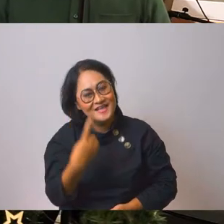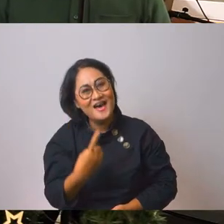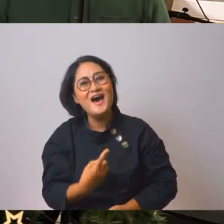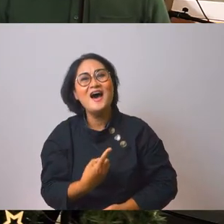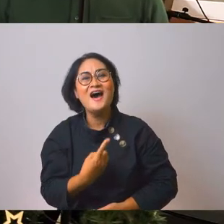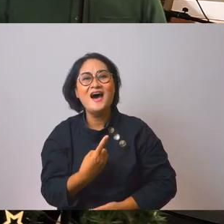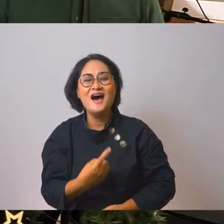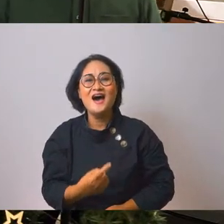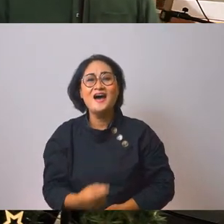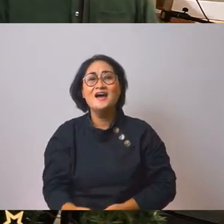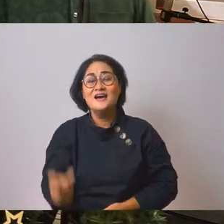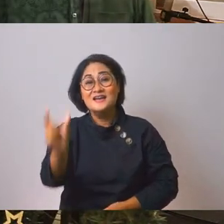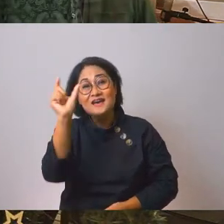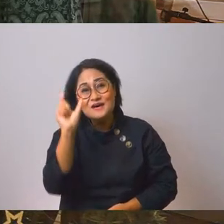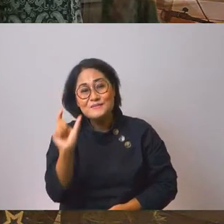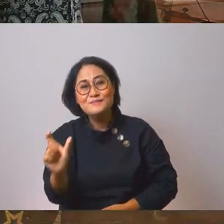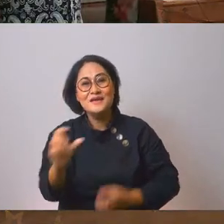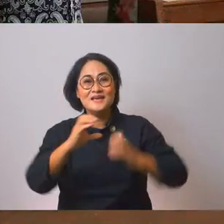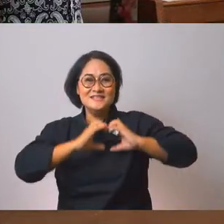datang,